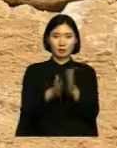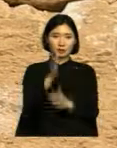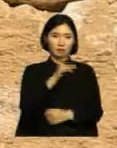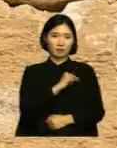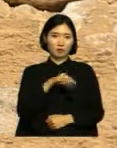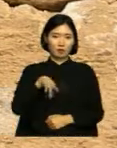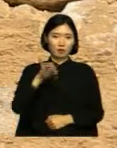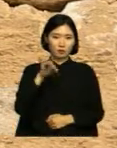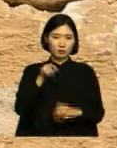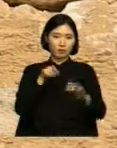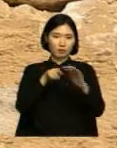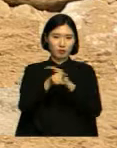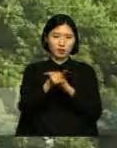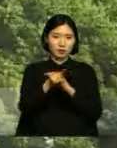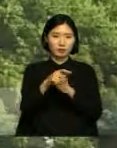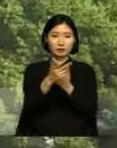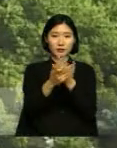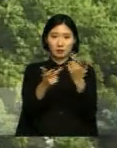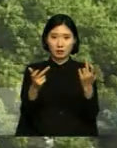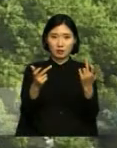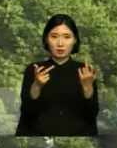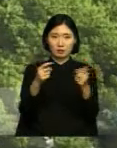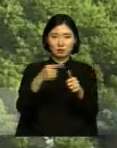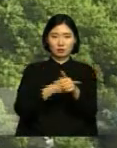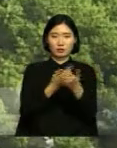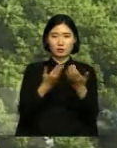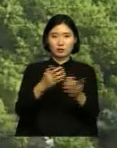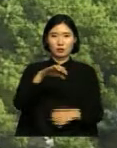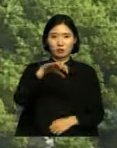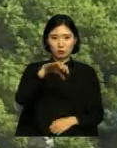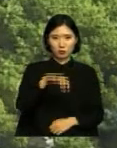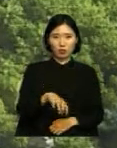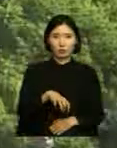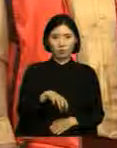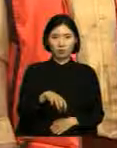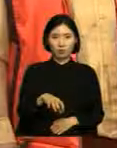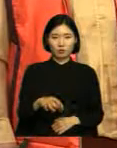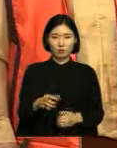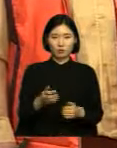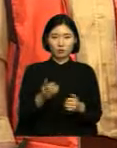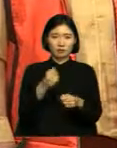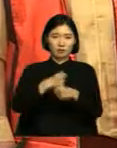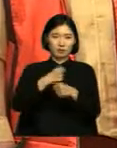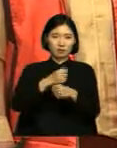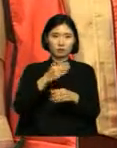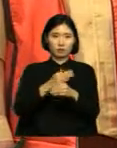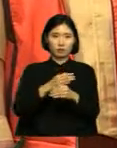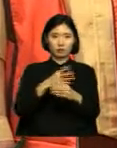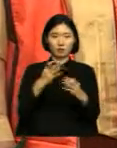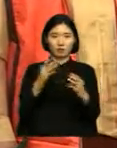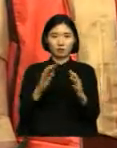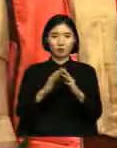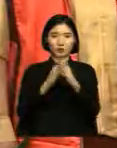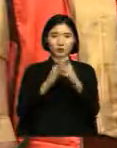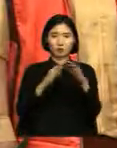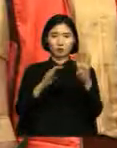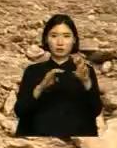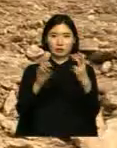동두천시의원들이 먼저 찾은 곳은 왕방산. 자연휴양림 조성공사가 한창인 이곳은 현재 공정률